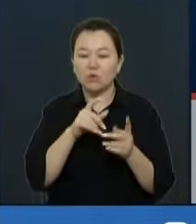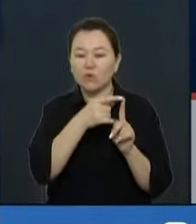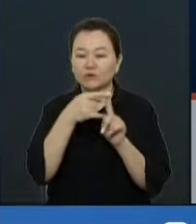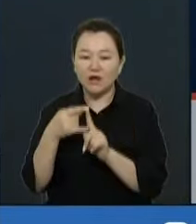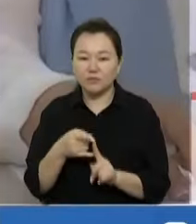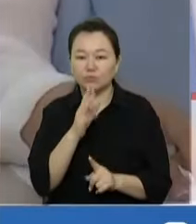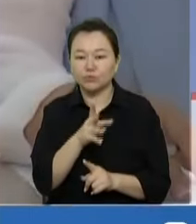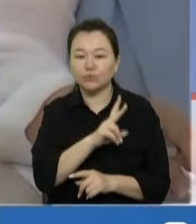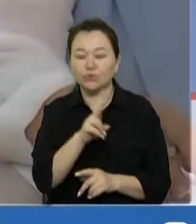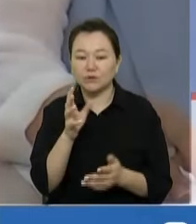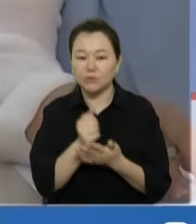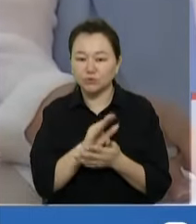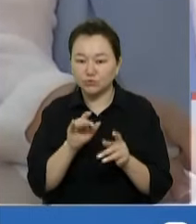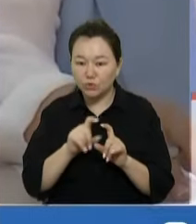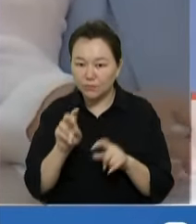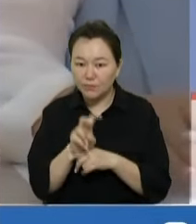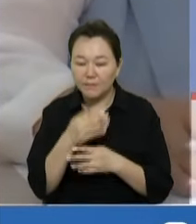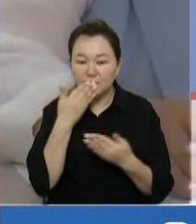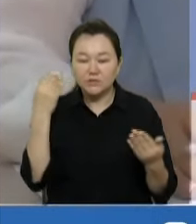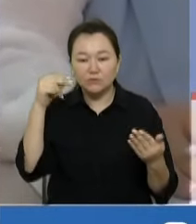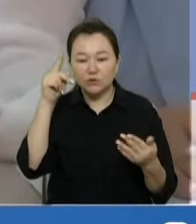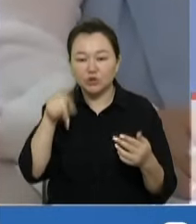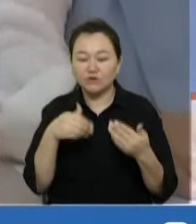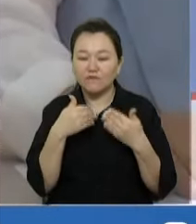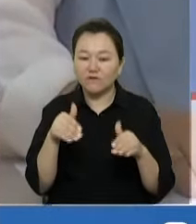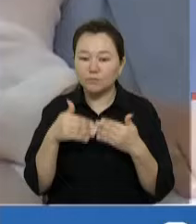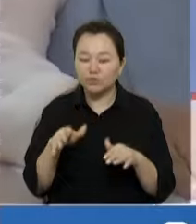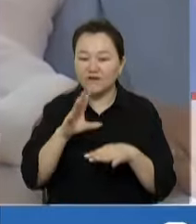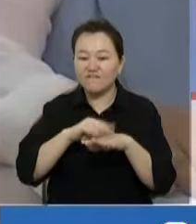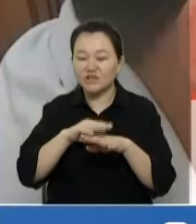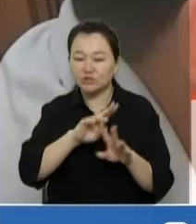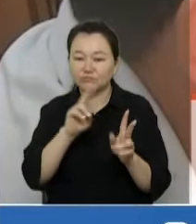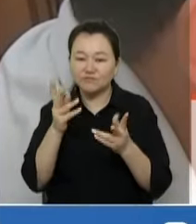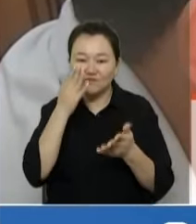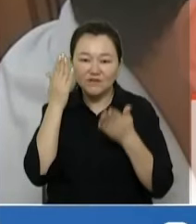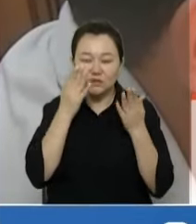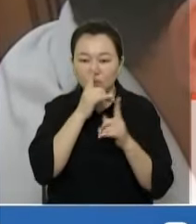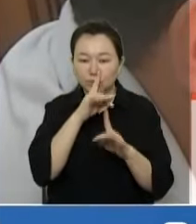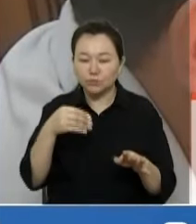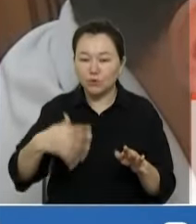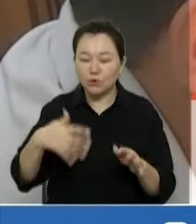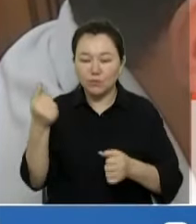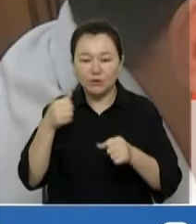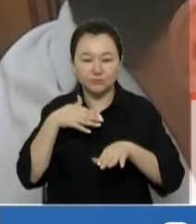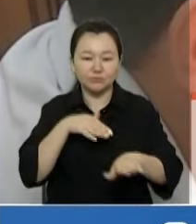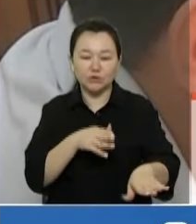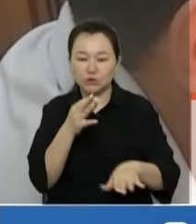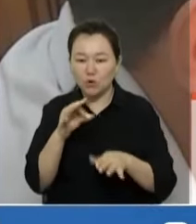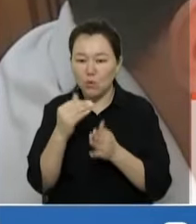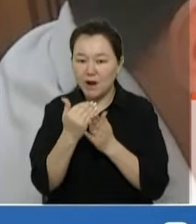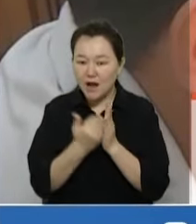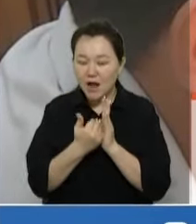өтеді. Соңғы қоңырауған емес, биыл мектеп бітіру кештері де болмайды. Министерлік қымбат көліктердің шеруі, шоу